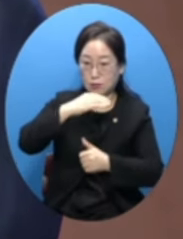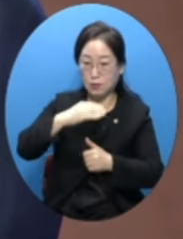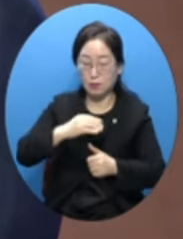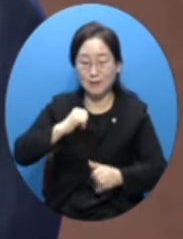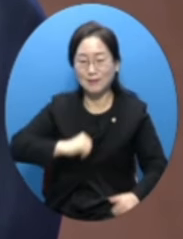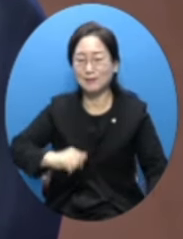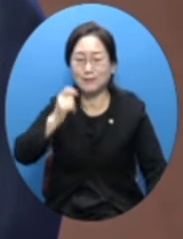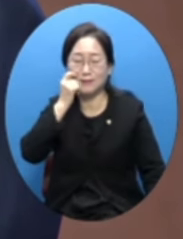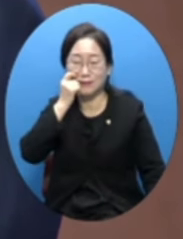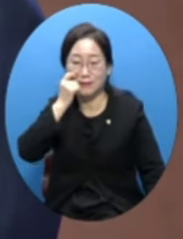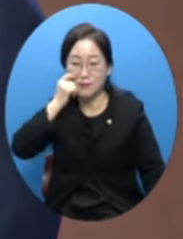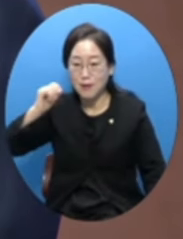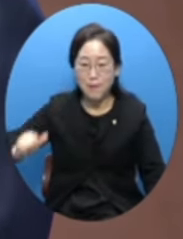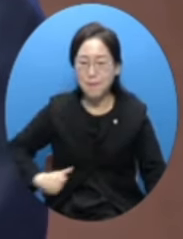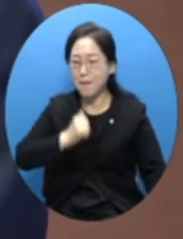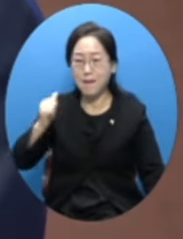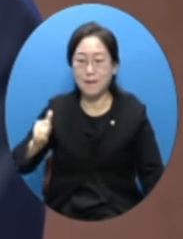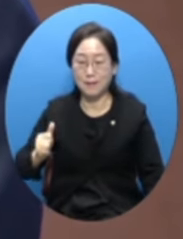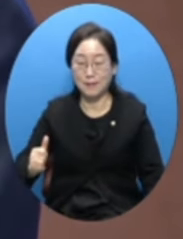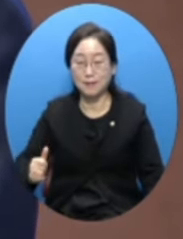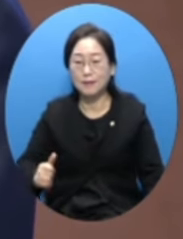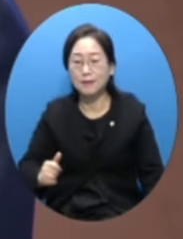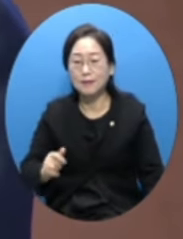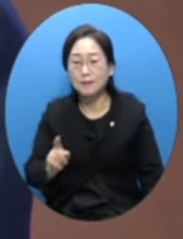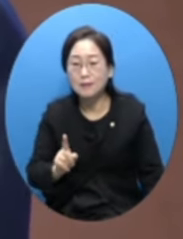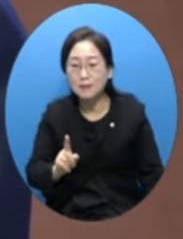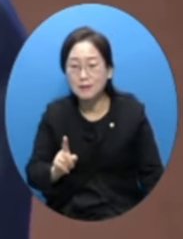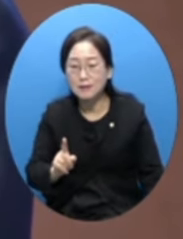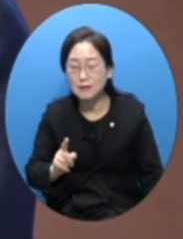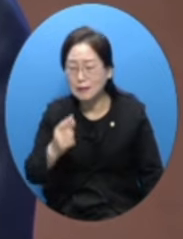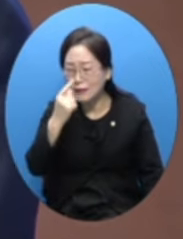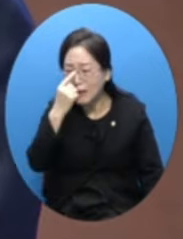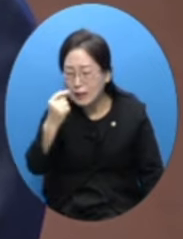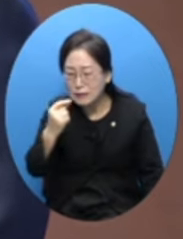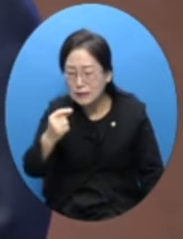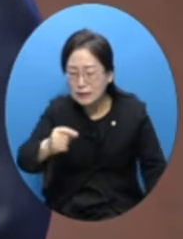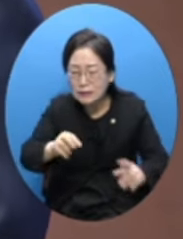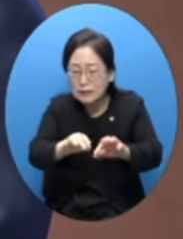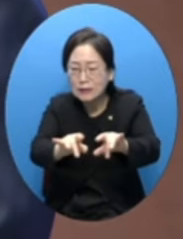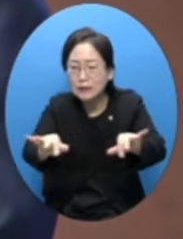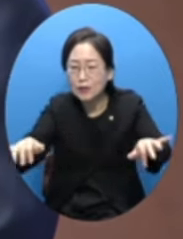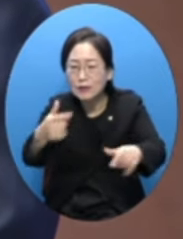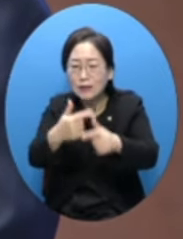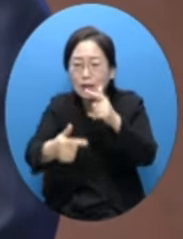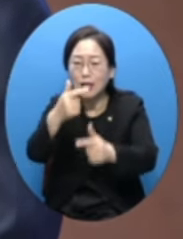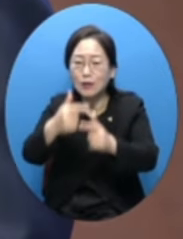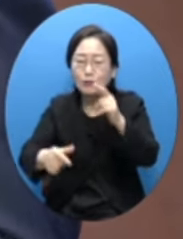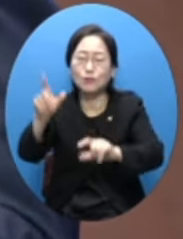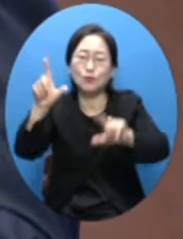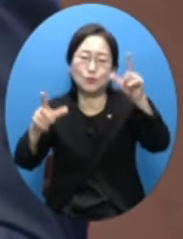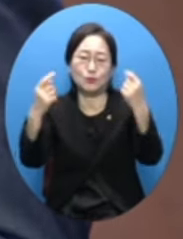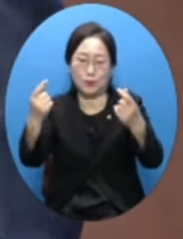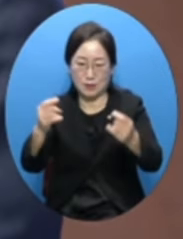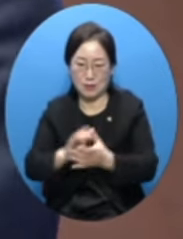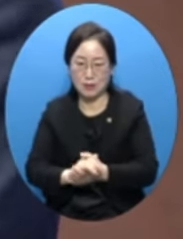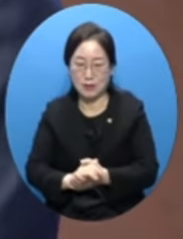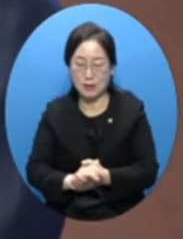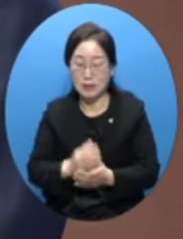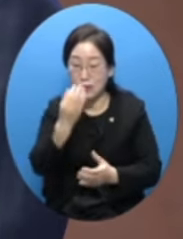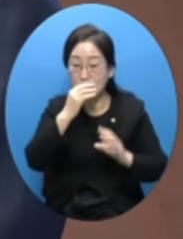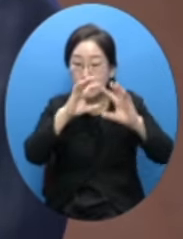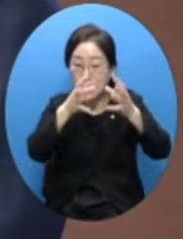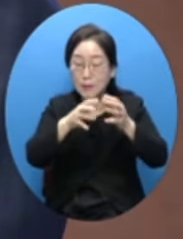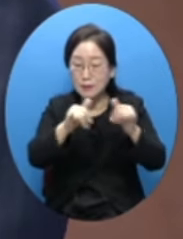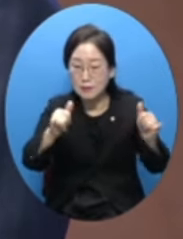견디지 못하고 분노에 떱니다. 그것이 바로 가시 던지기의 우리들의 모습인 것입니다. 이스라엘 백성이